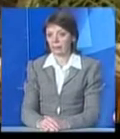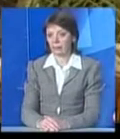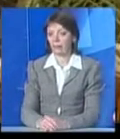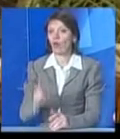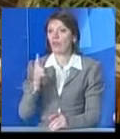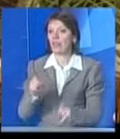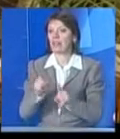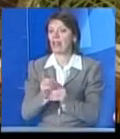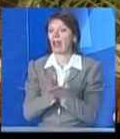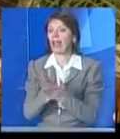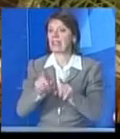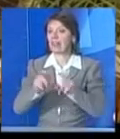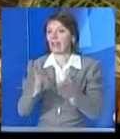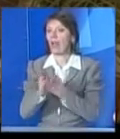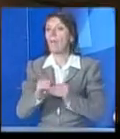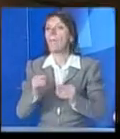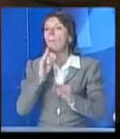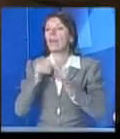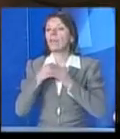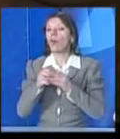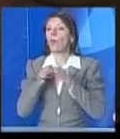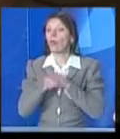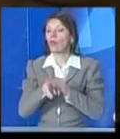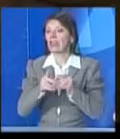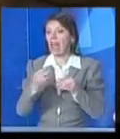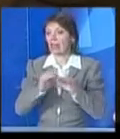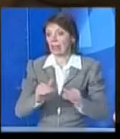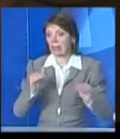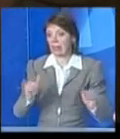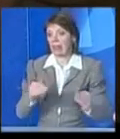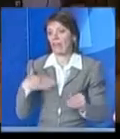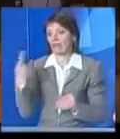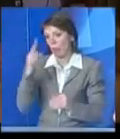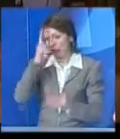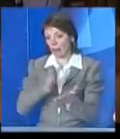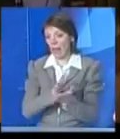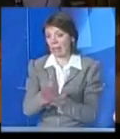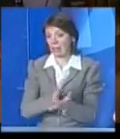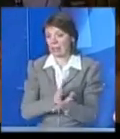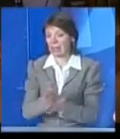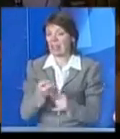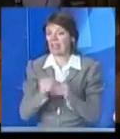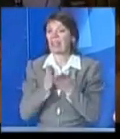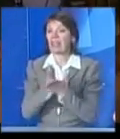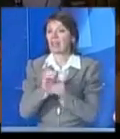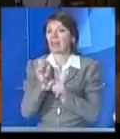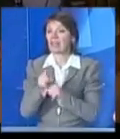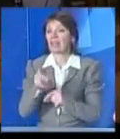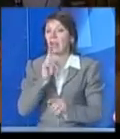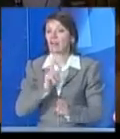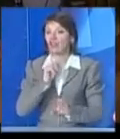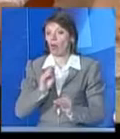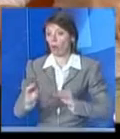Одним із таких закладів є притулок для дітей Служби у справах дітей Львівської облдержадміністрації. Це заклад призначений для